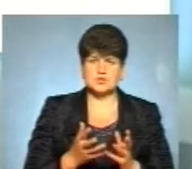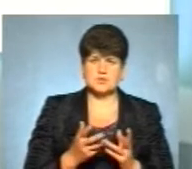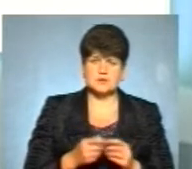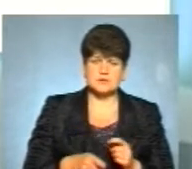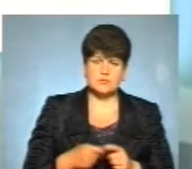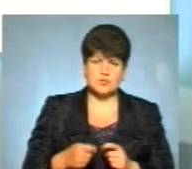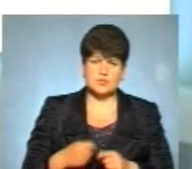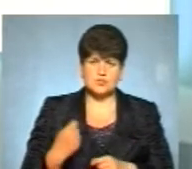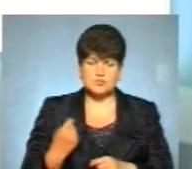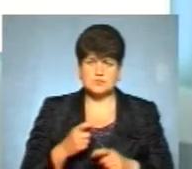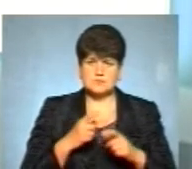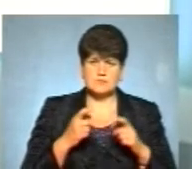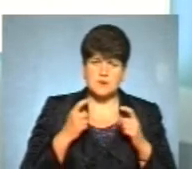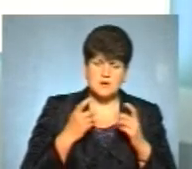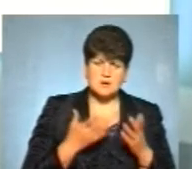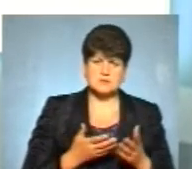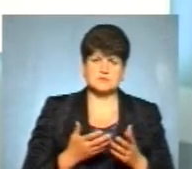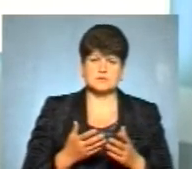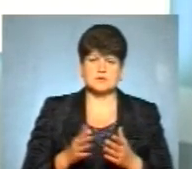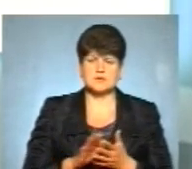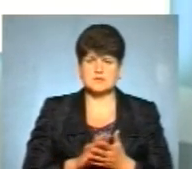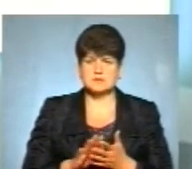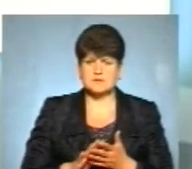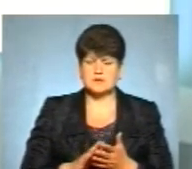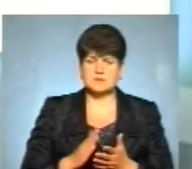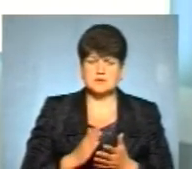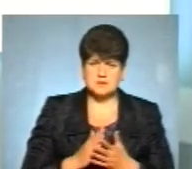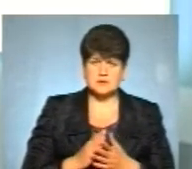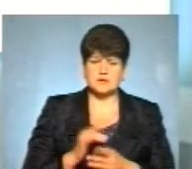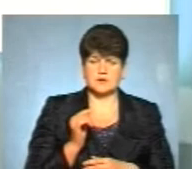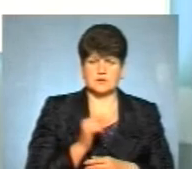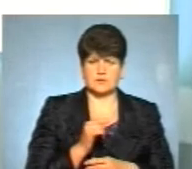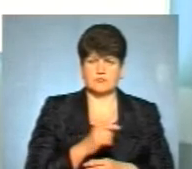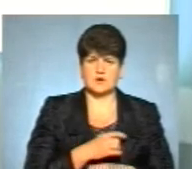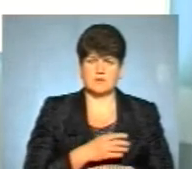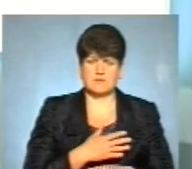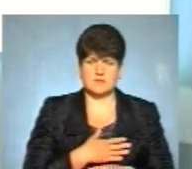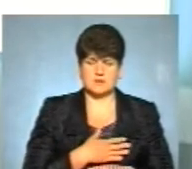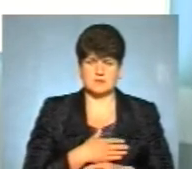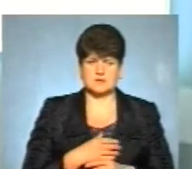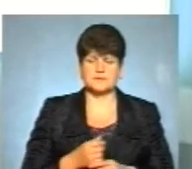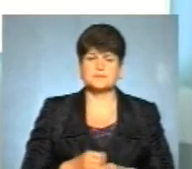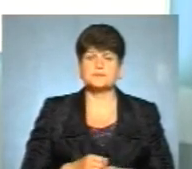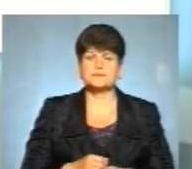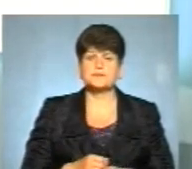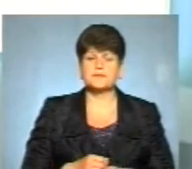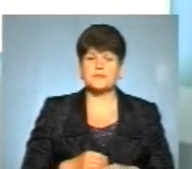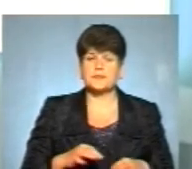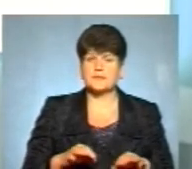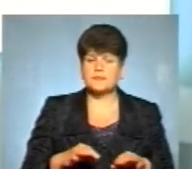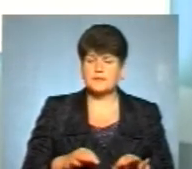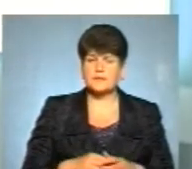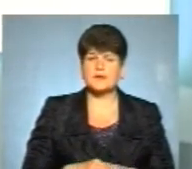порушень і щодо маскового режиму, і щодо дезінфекції є саме в приватних перевізниках. Ось, якщо говорити